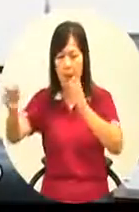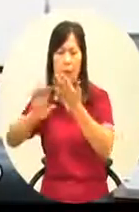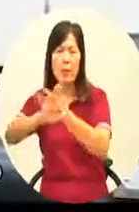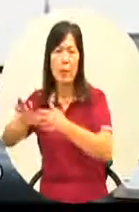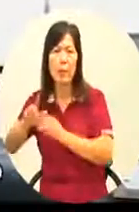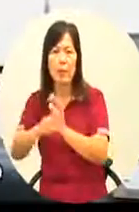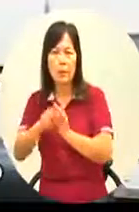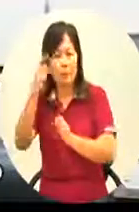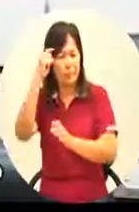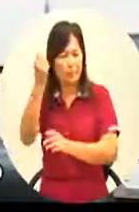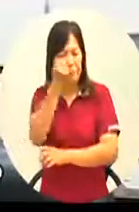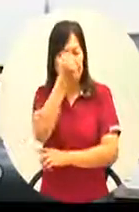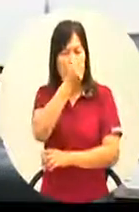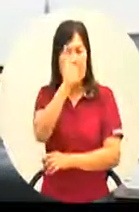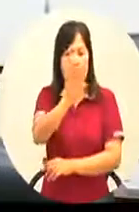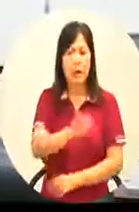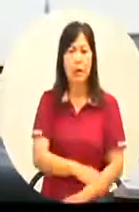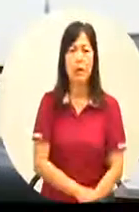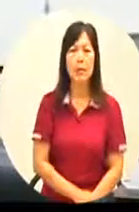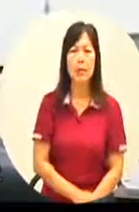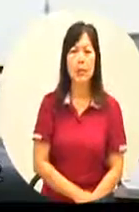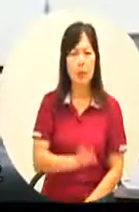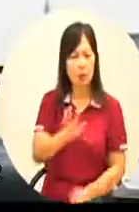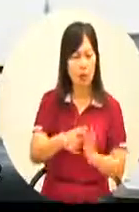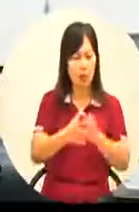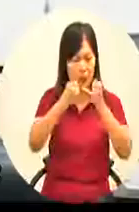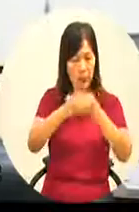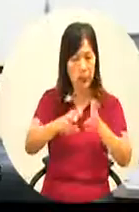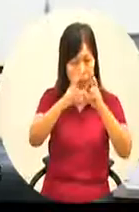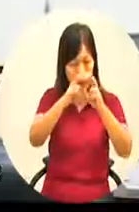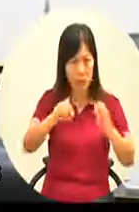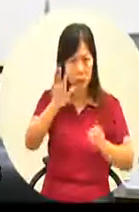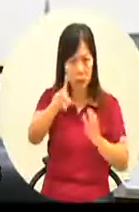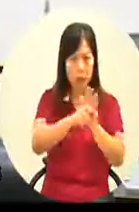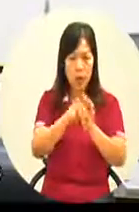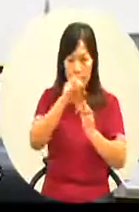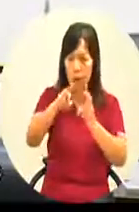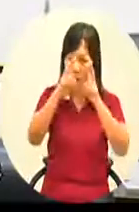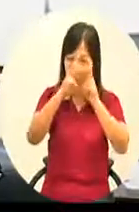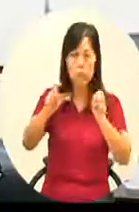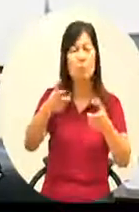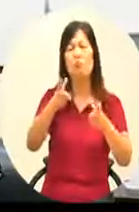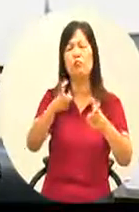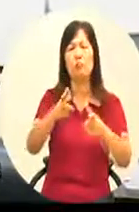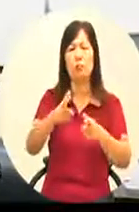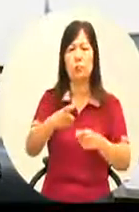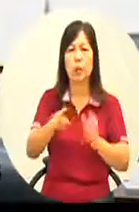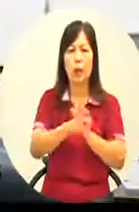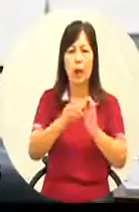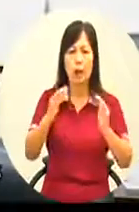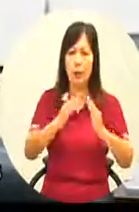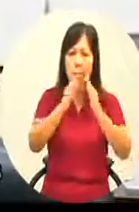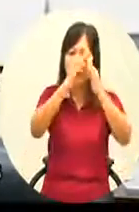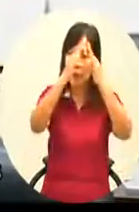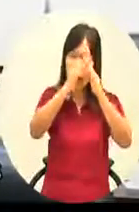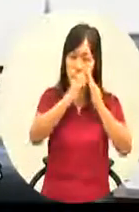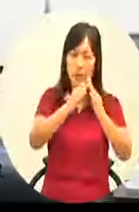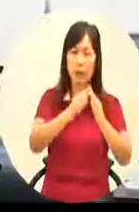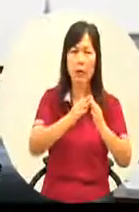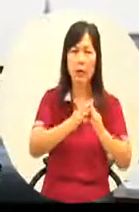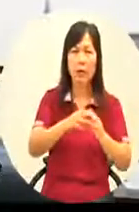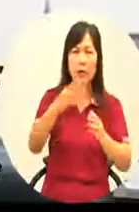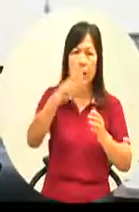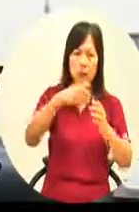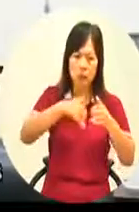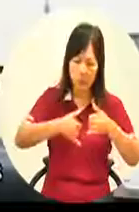很可恶。啊，我们就好好的，既然有建城了，不要只有看到城而已。我想我们的路，我们里面的那